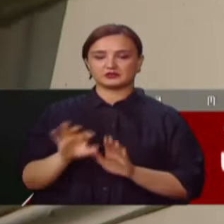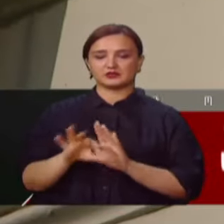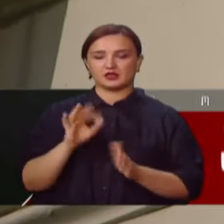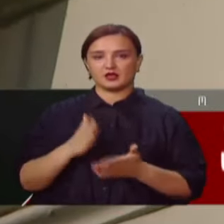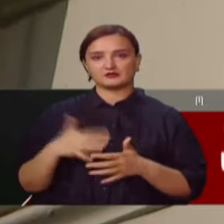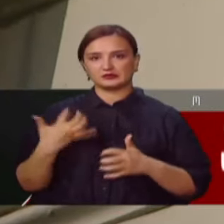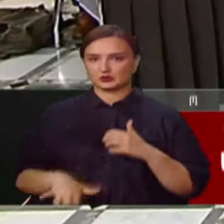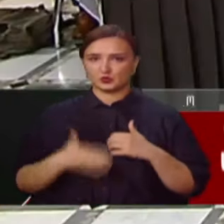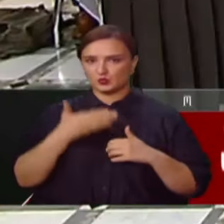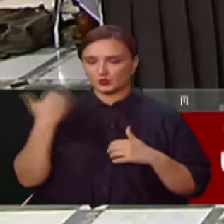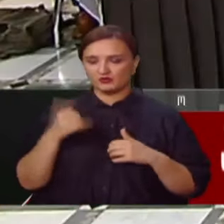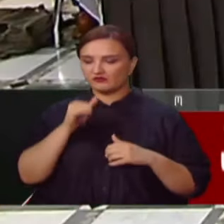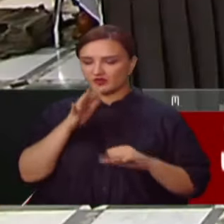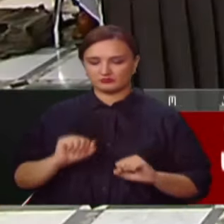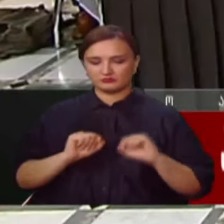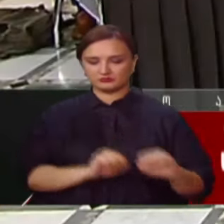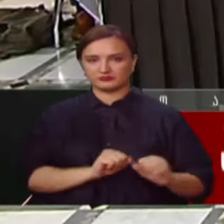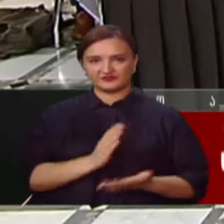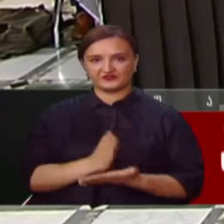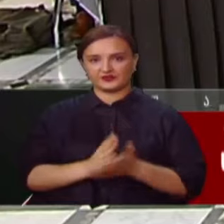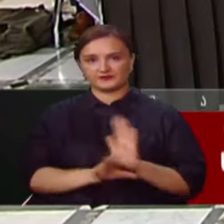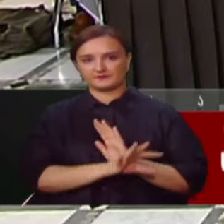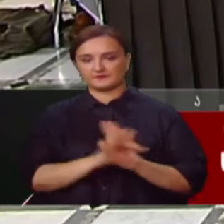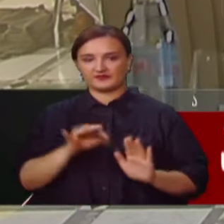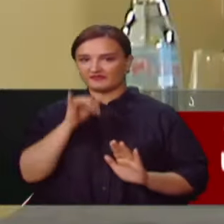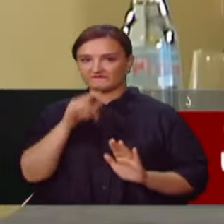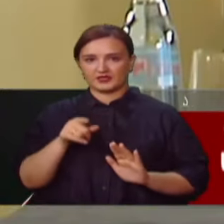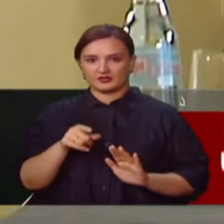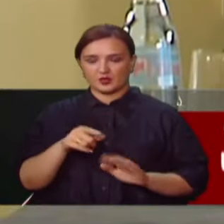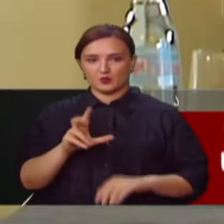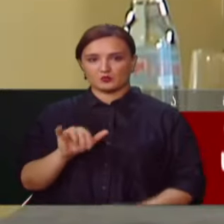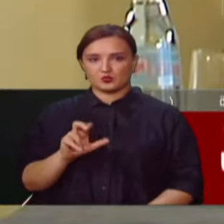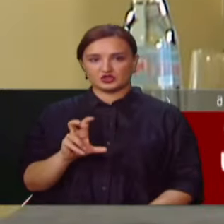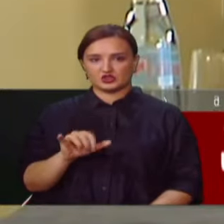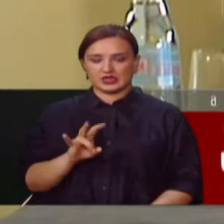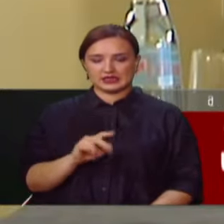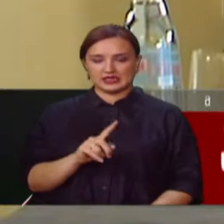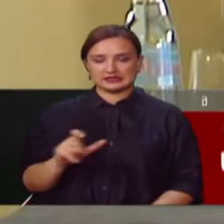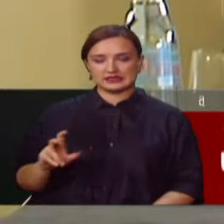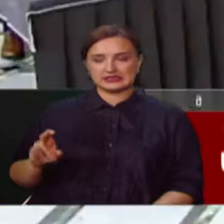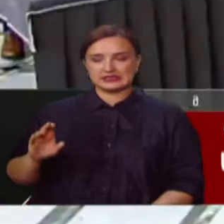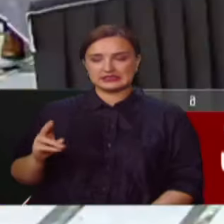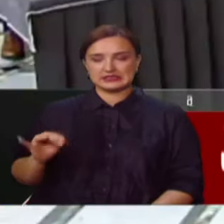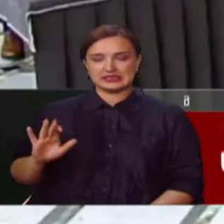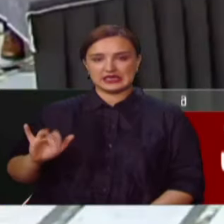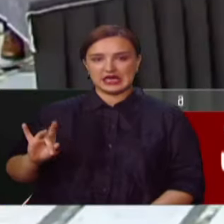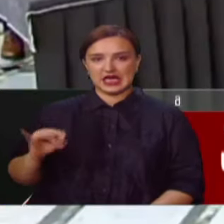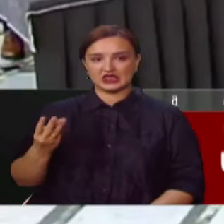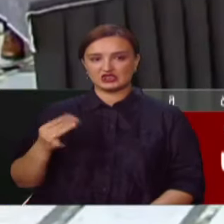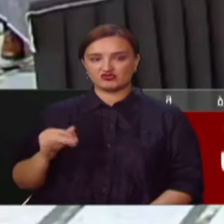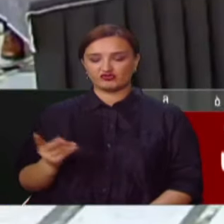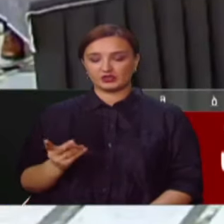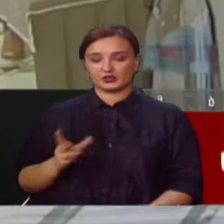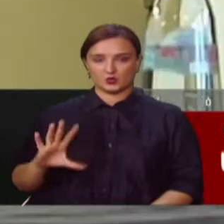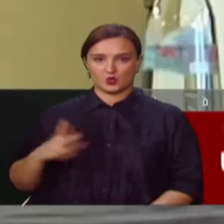მიუკერძოებლობისა და ობიექტურობის მინიმალური სტანდარტიც ვერ დაიცვა. გიორგი ბურჯანაძისა და კახა ციქარიშვილთან მიმართებაში კი